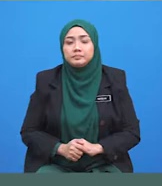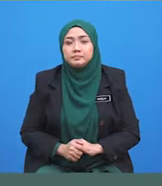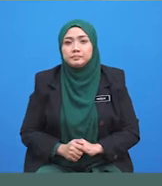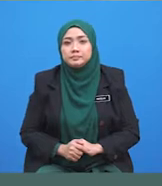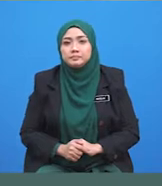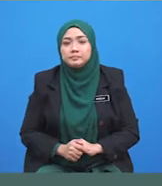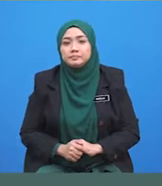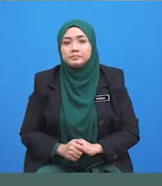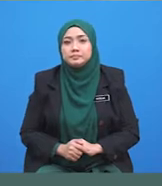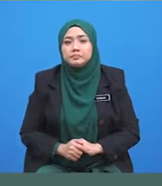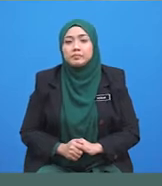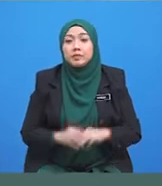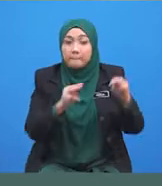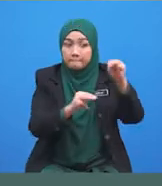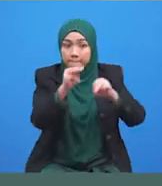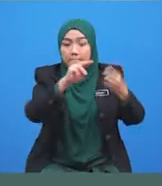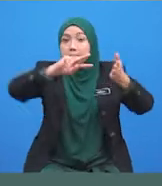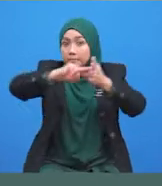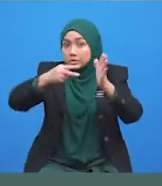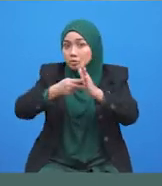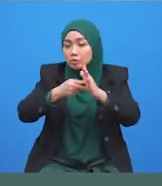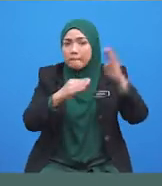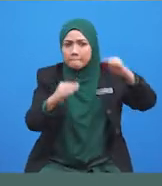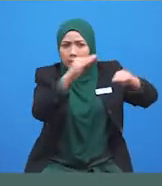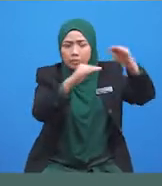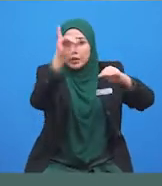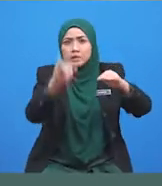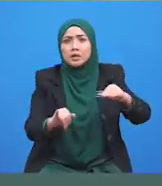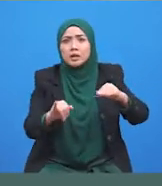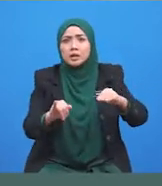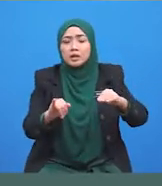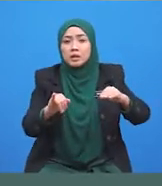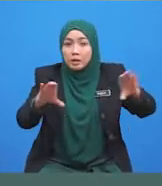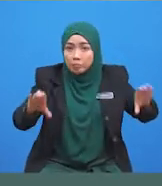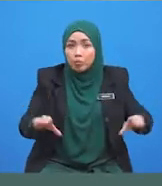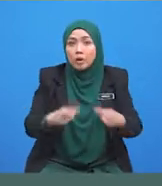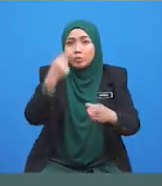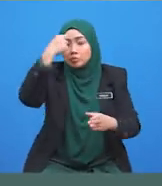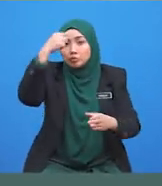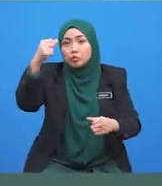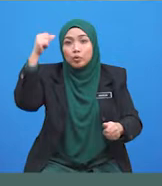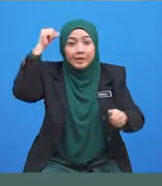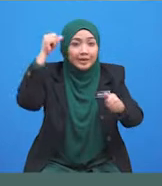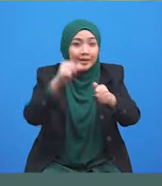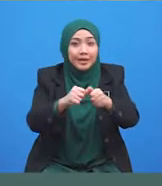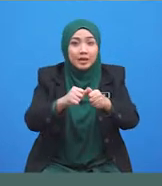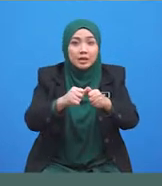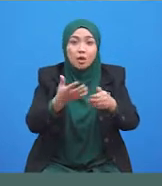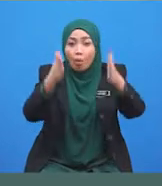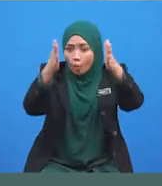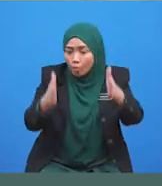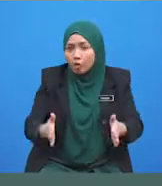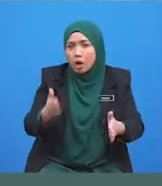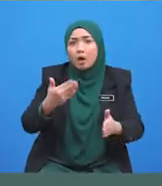Bagus, tepat sekali. Monumen ialah bangunan yang dibina untuk memperingati seseorang tokoh ternama